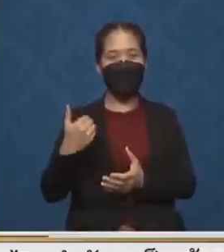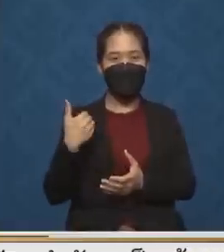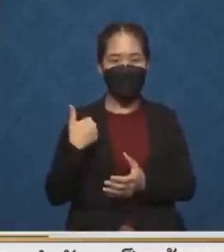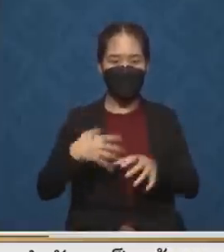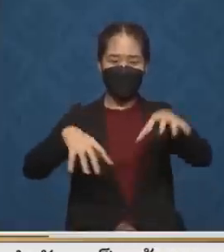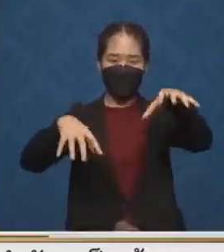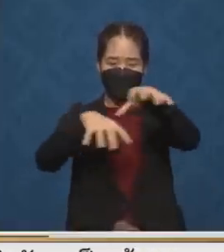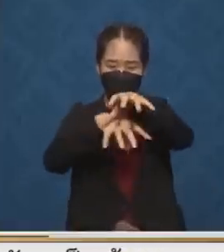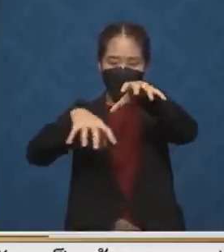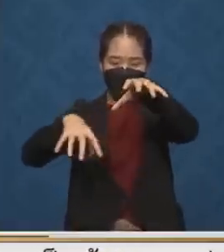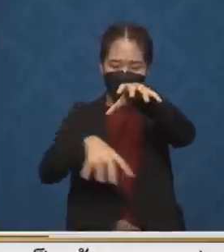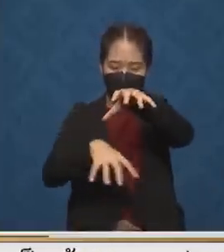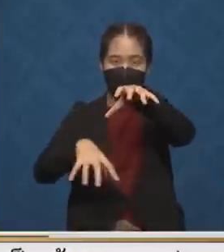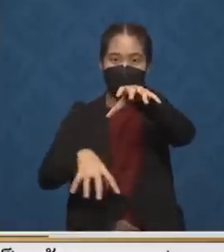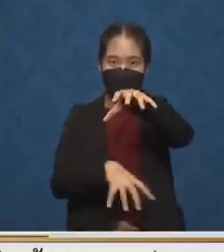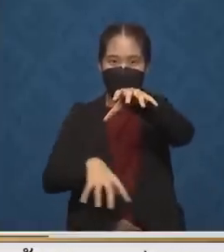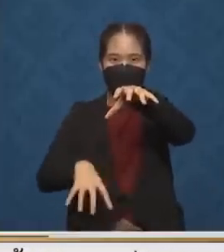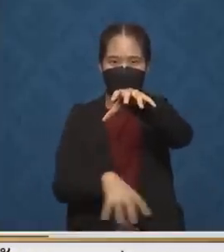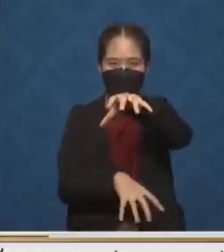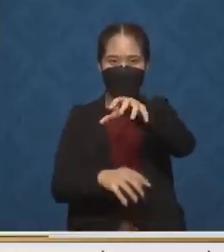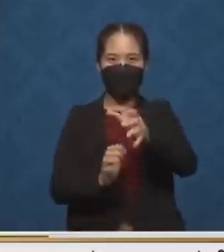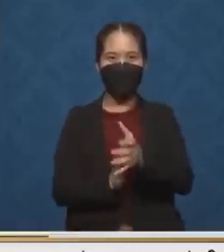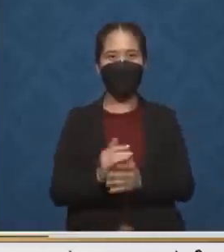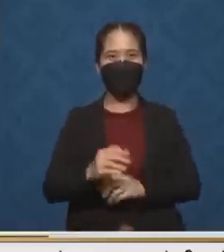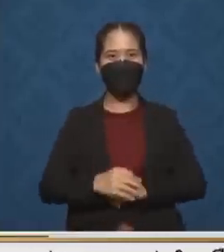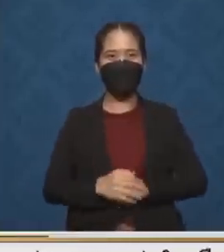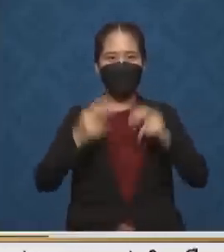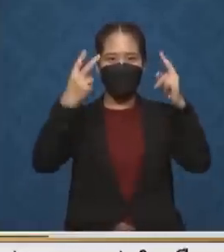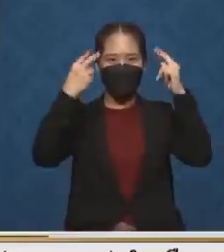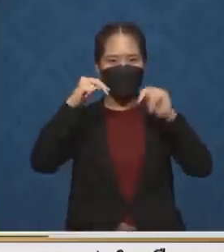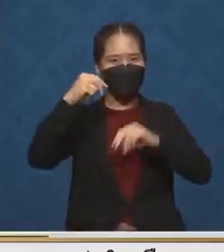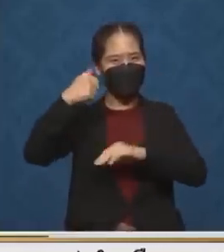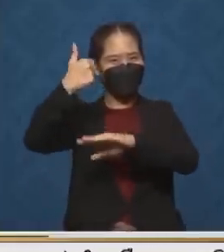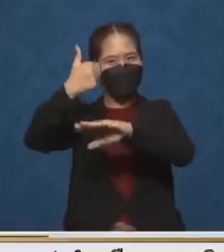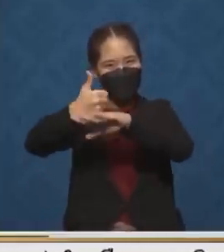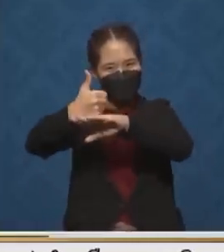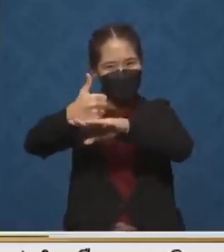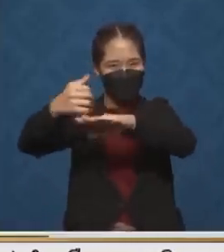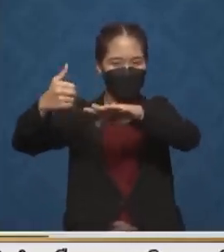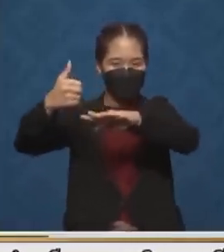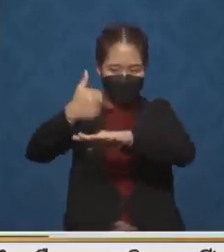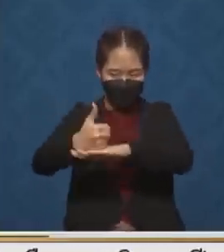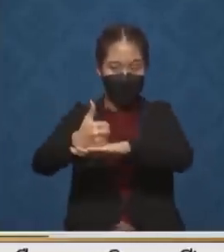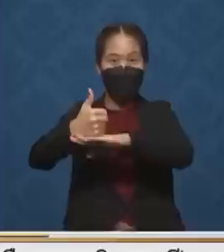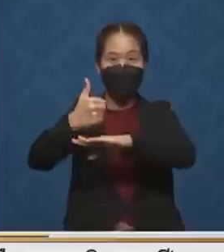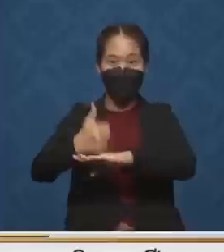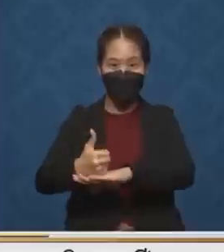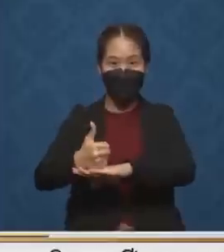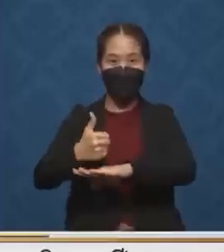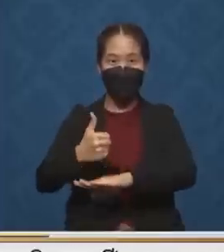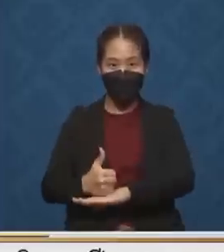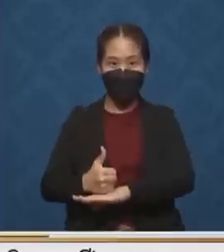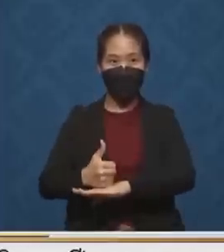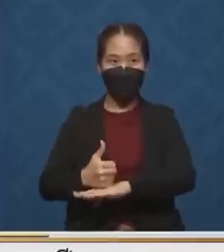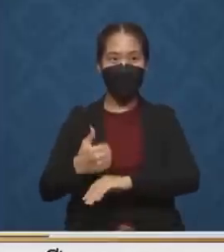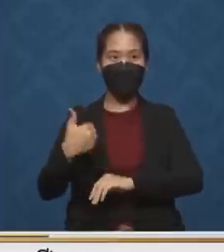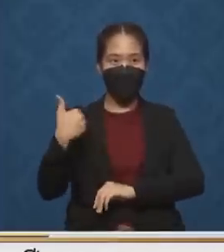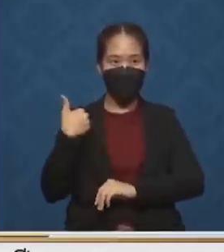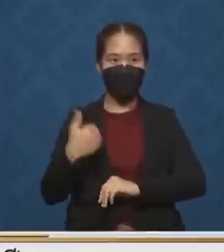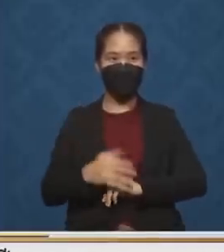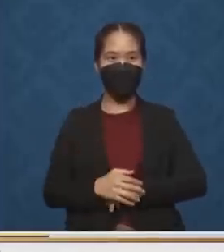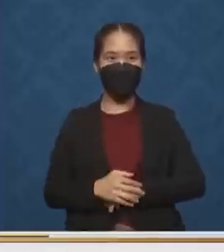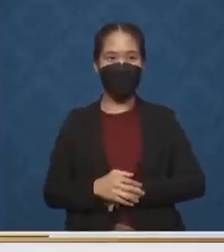วงกระลาหมในผลเอกประยุตจารโอชาที่เป็นกสวงกระลาหมก็ยัมีผลเอกประยตจารโชาที่เป็นพออรมนอ